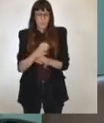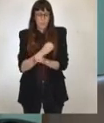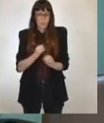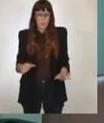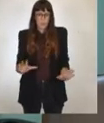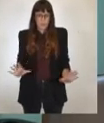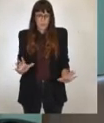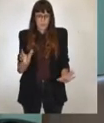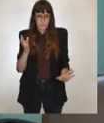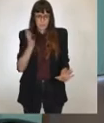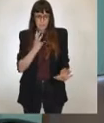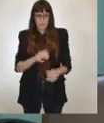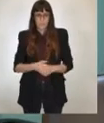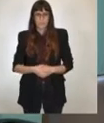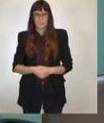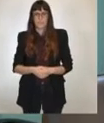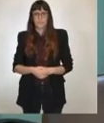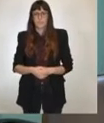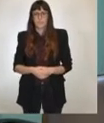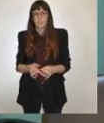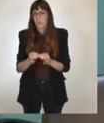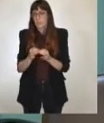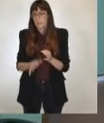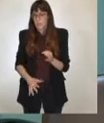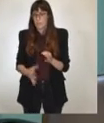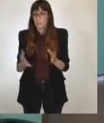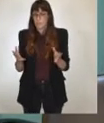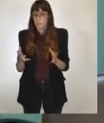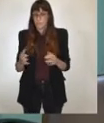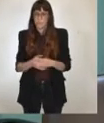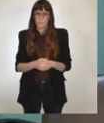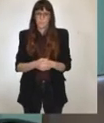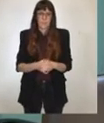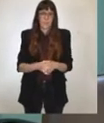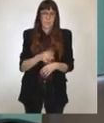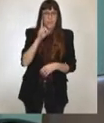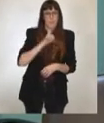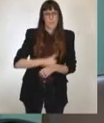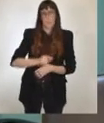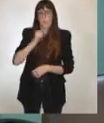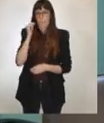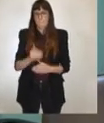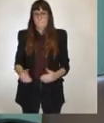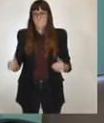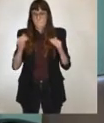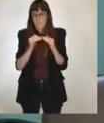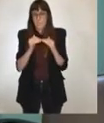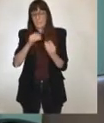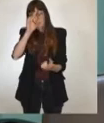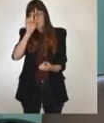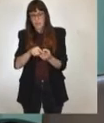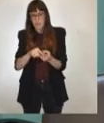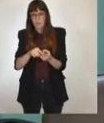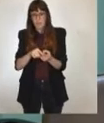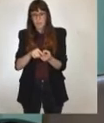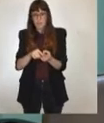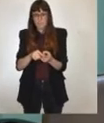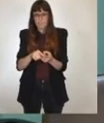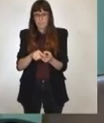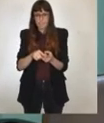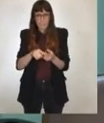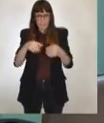en conclusion, ce que je pourrais dire, c'est que l'égalité femmes-hommes subsiste comme un sujet transverse dans nos